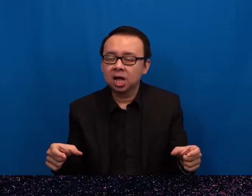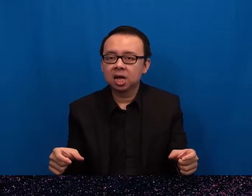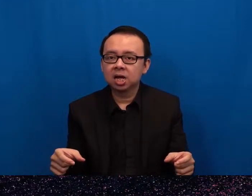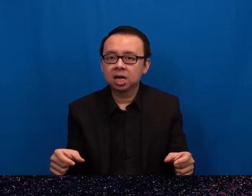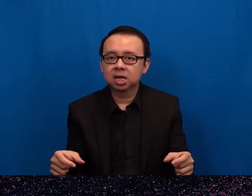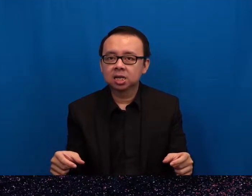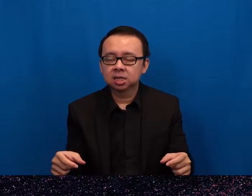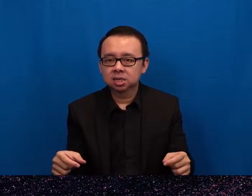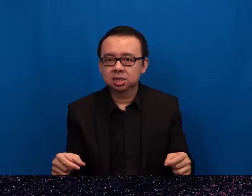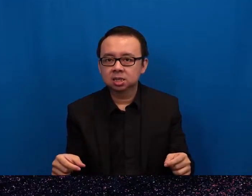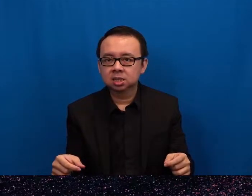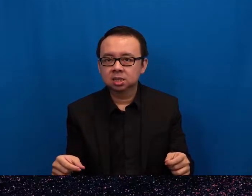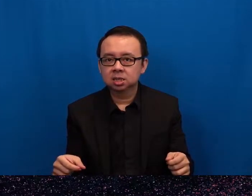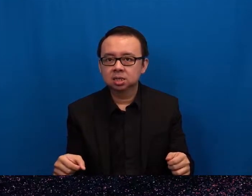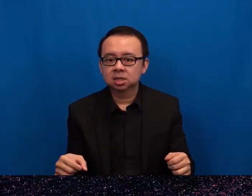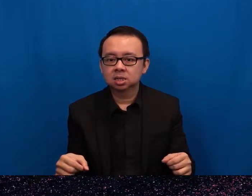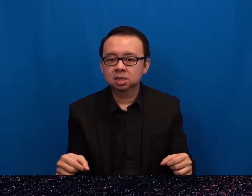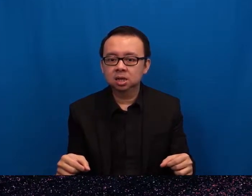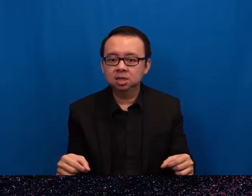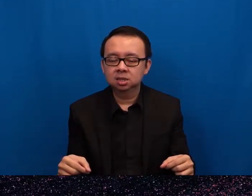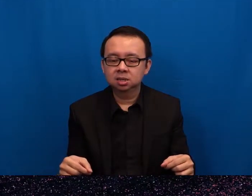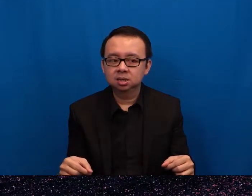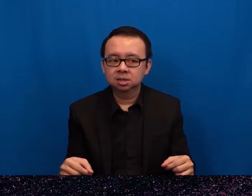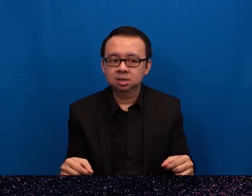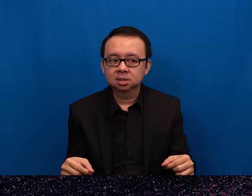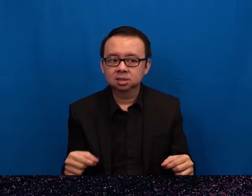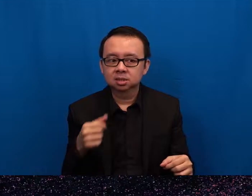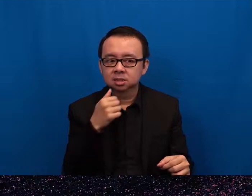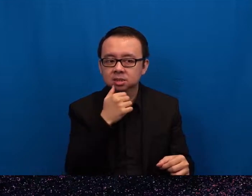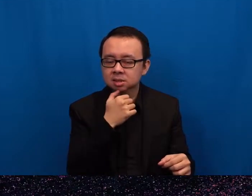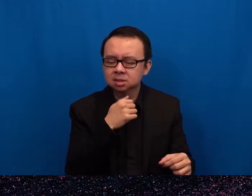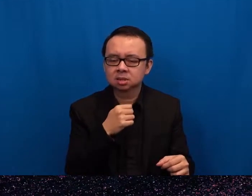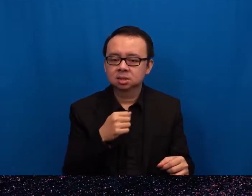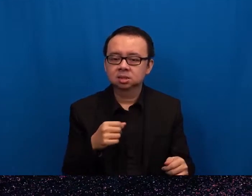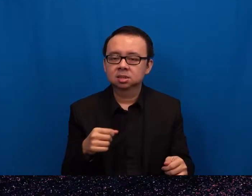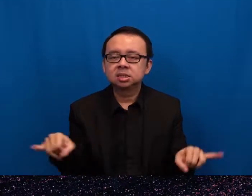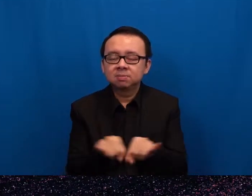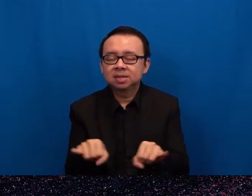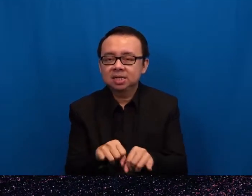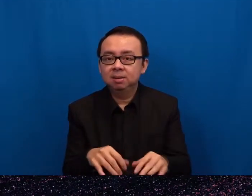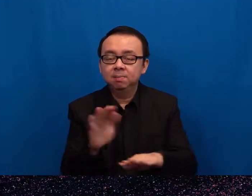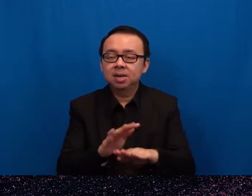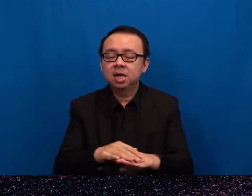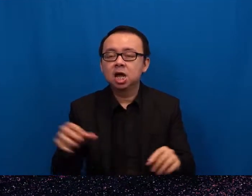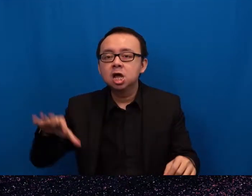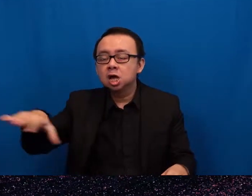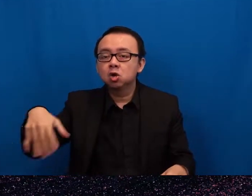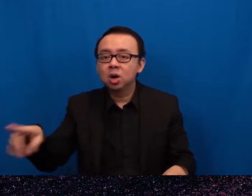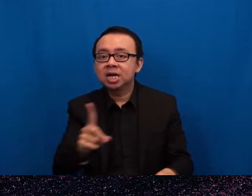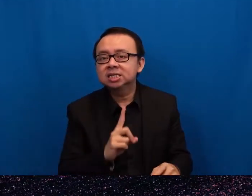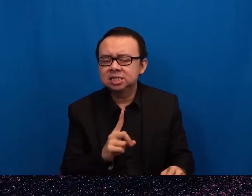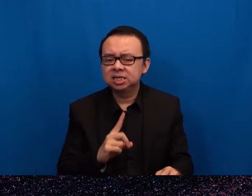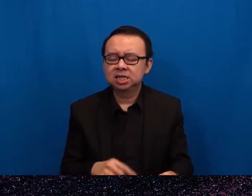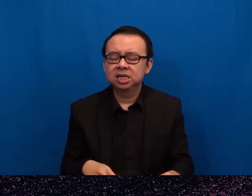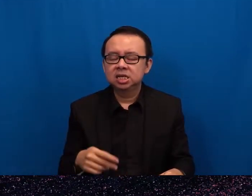kita care, dan kita sangat peduli, gak mungkin kan dia sekali tolak atau pernah mendengarnya, tapi gak pernah mendapat penjelasan, gak pernah ada